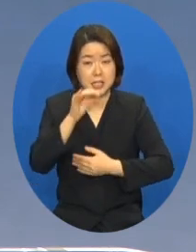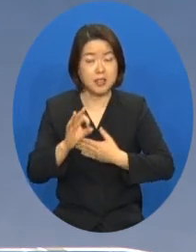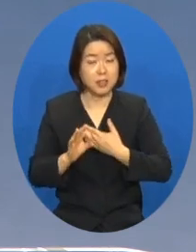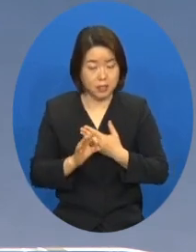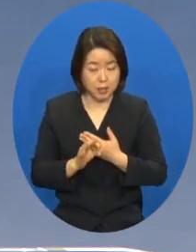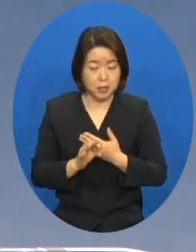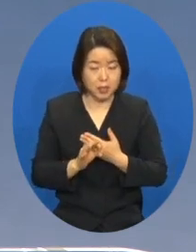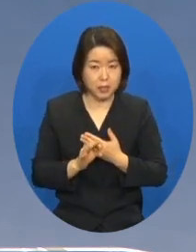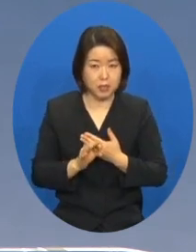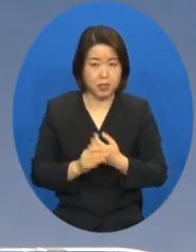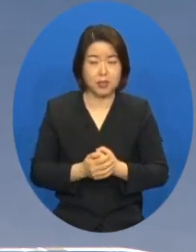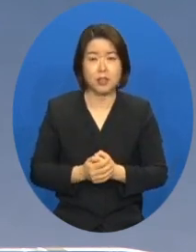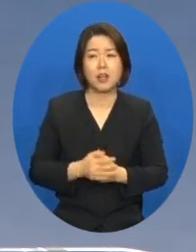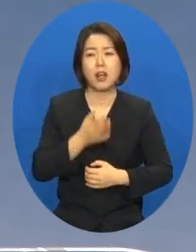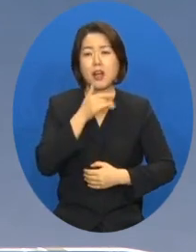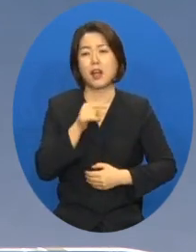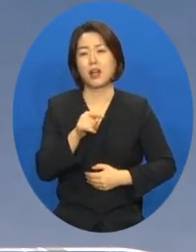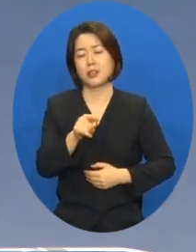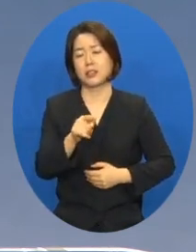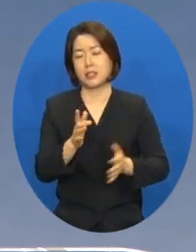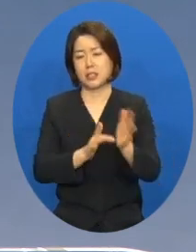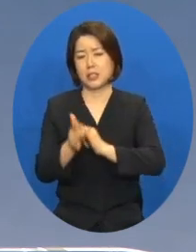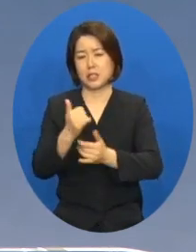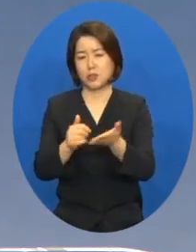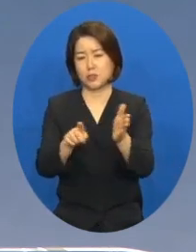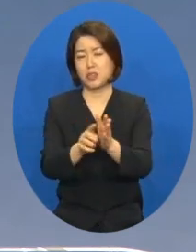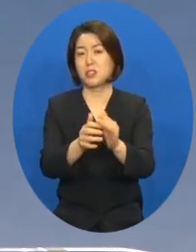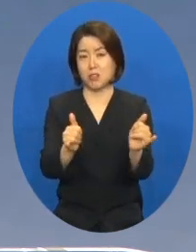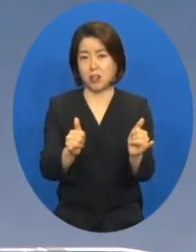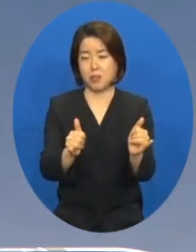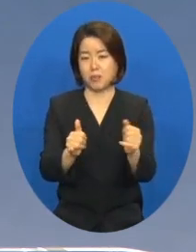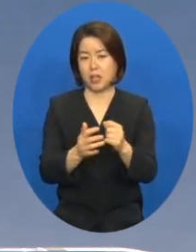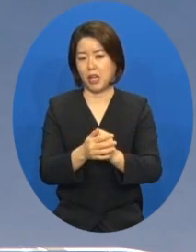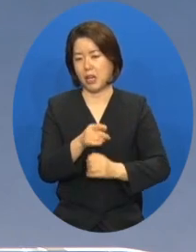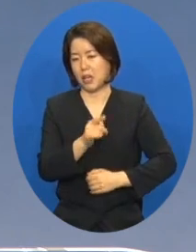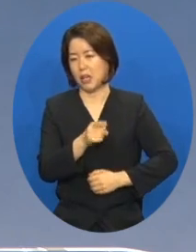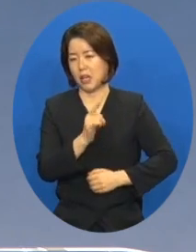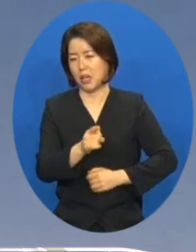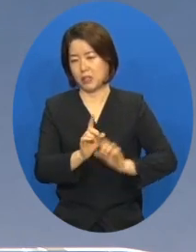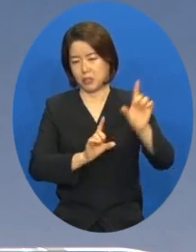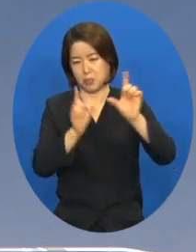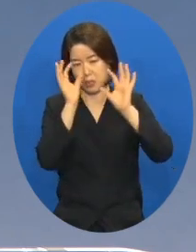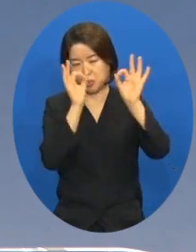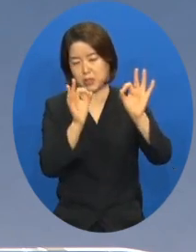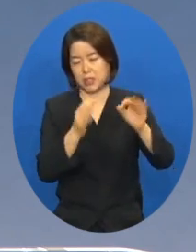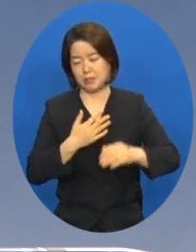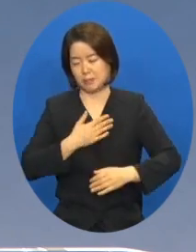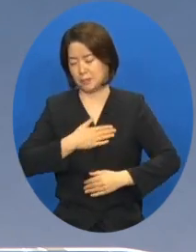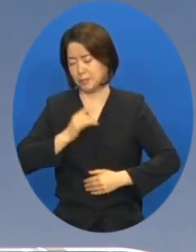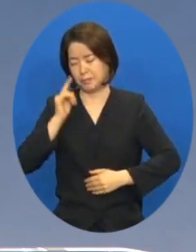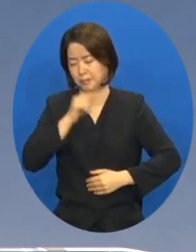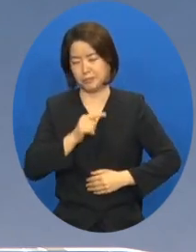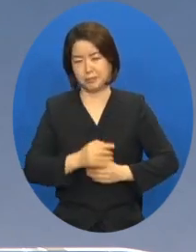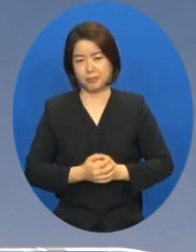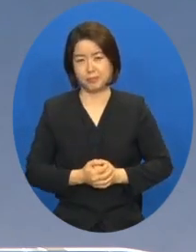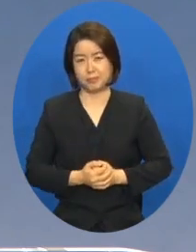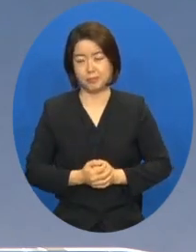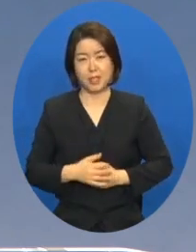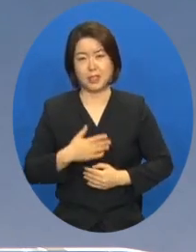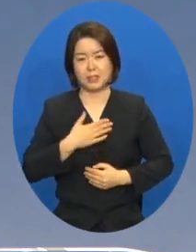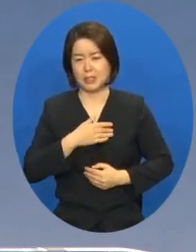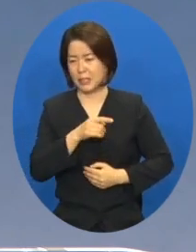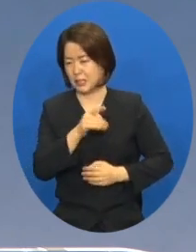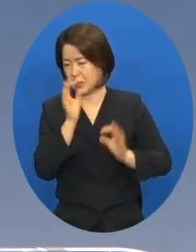있었습니까? 아, 저 사람 예수 믿는 사람인데 저 사람 하는 행동을 보니까 기분이 너무 나빠.